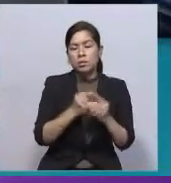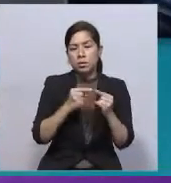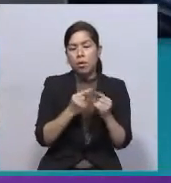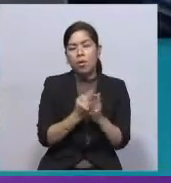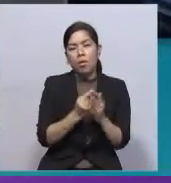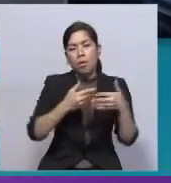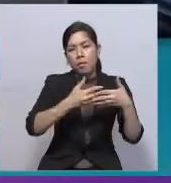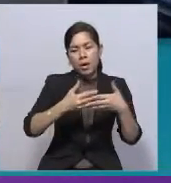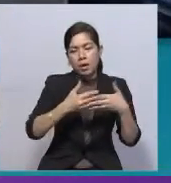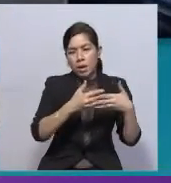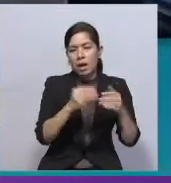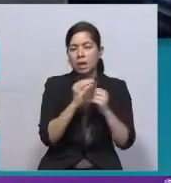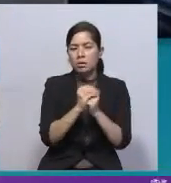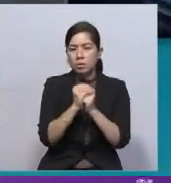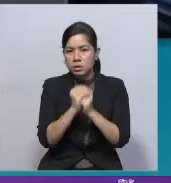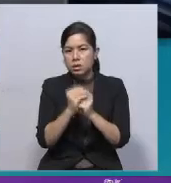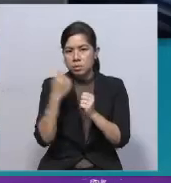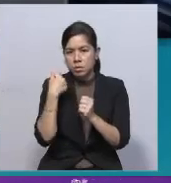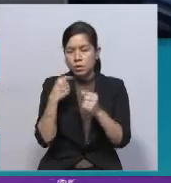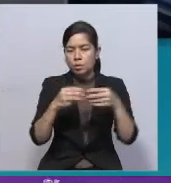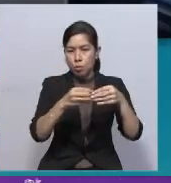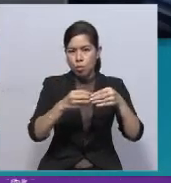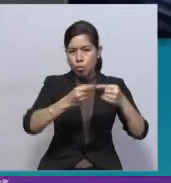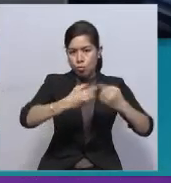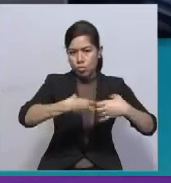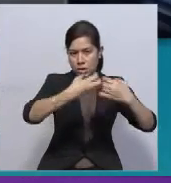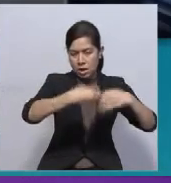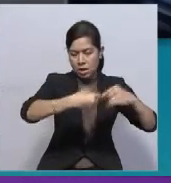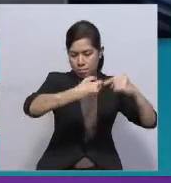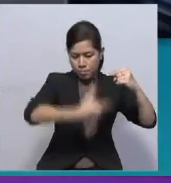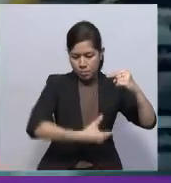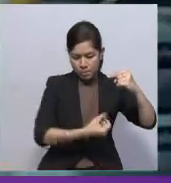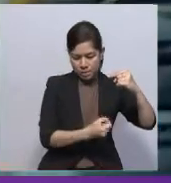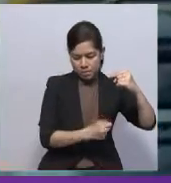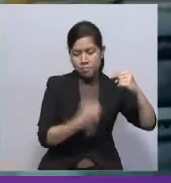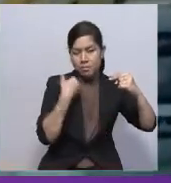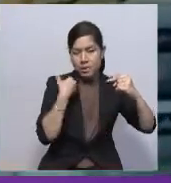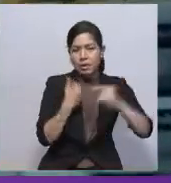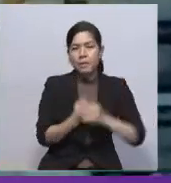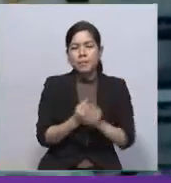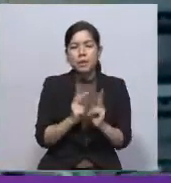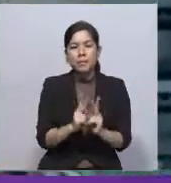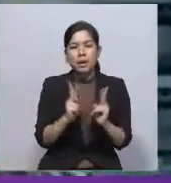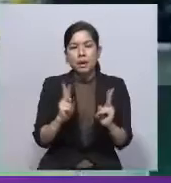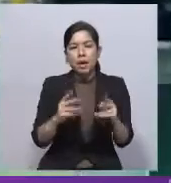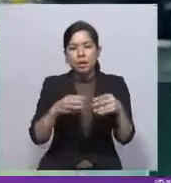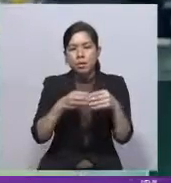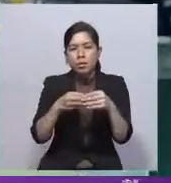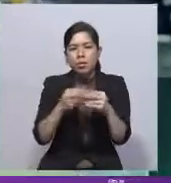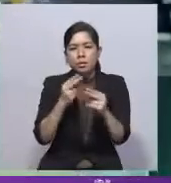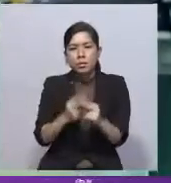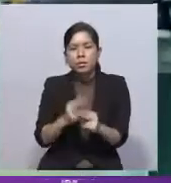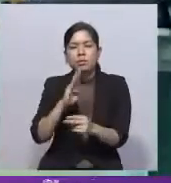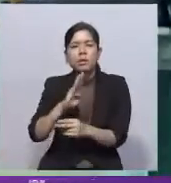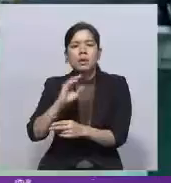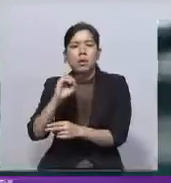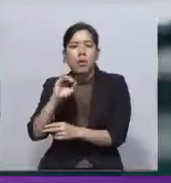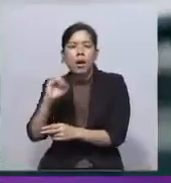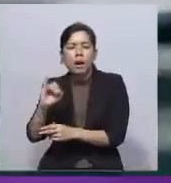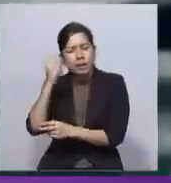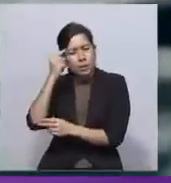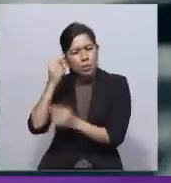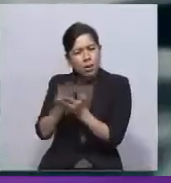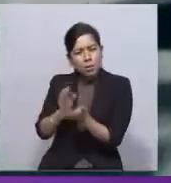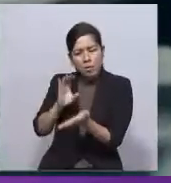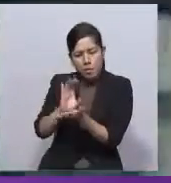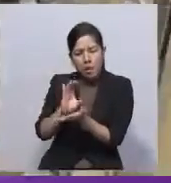10กลุ่มอุตสาหกรรมเป้าหมายซึ่งสำนักงานคณะกรรมการส่งเสริมการลงทุนหรือ BOI ตั้งเป้ายอดขอรับการล